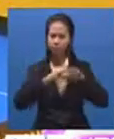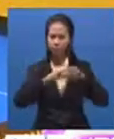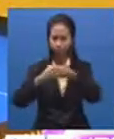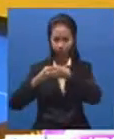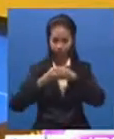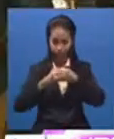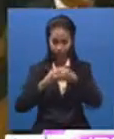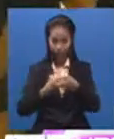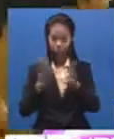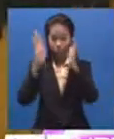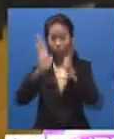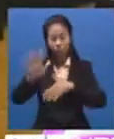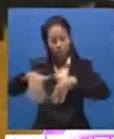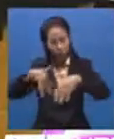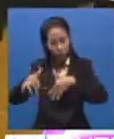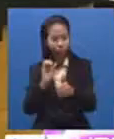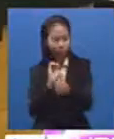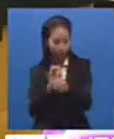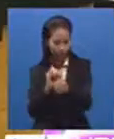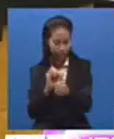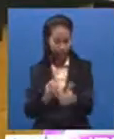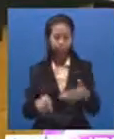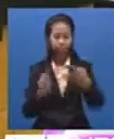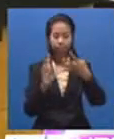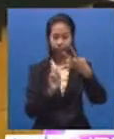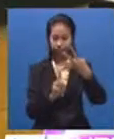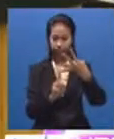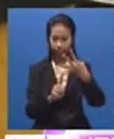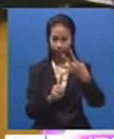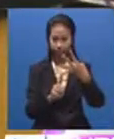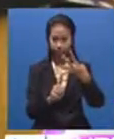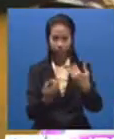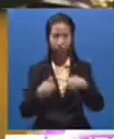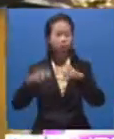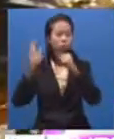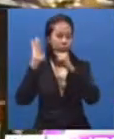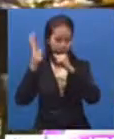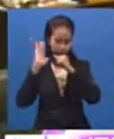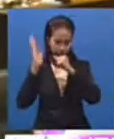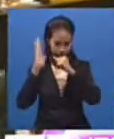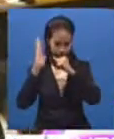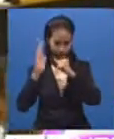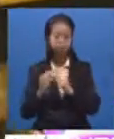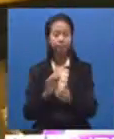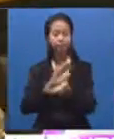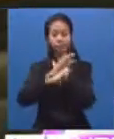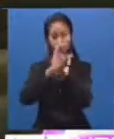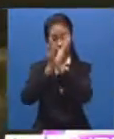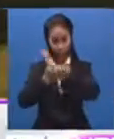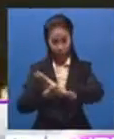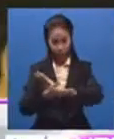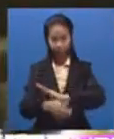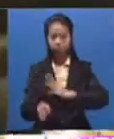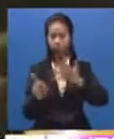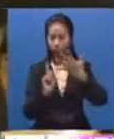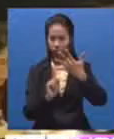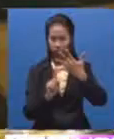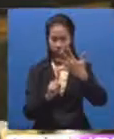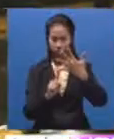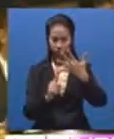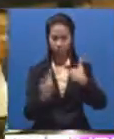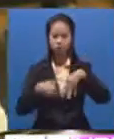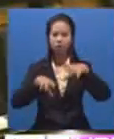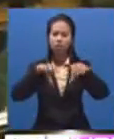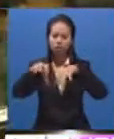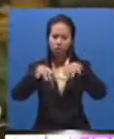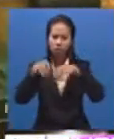ฟังความคิดเห็นของประชาชนคณะกรรมาธิการวิสามัญประชาสัมพันธ์เพื่อการปฏิรูปและคณะกรรมาธิการวิสามัญจัดทำ